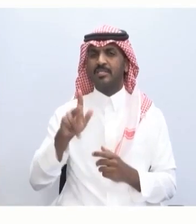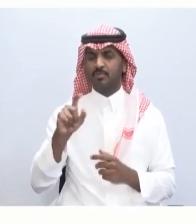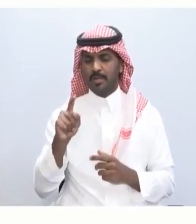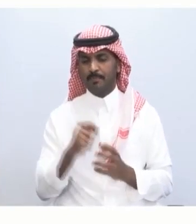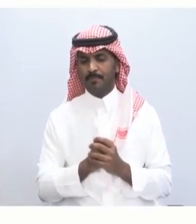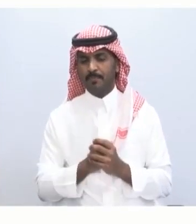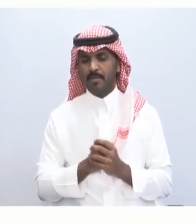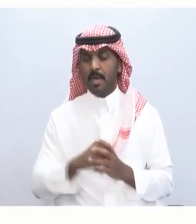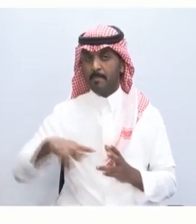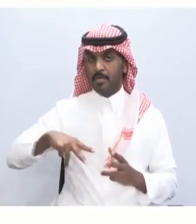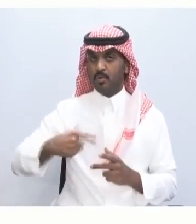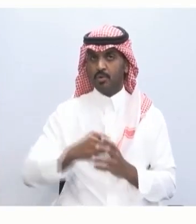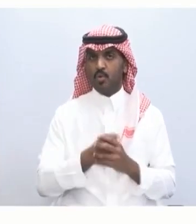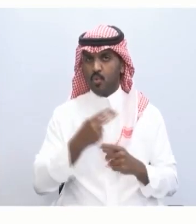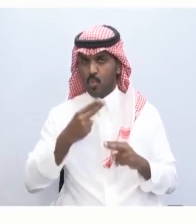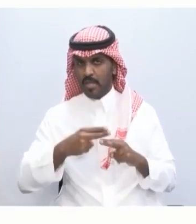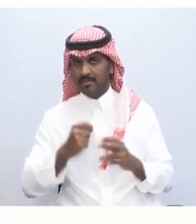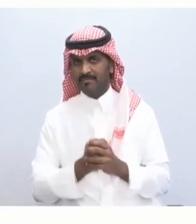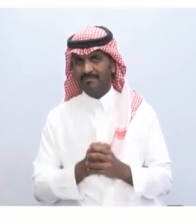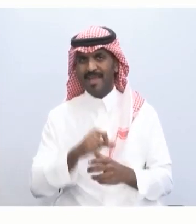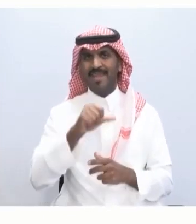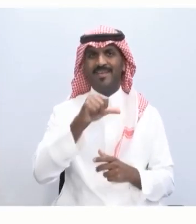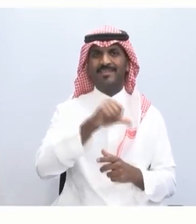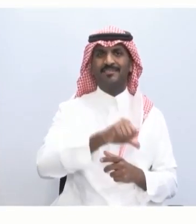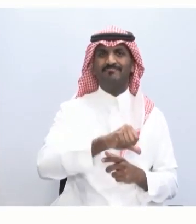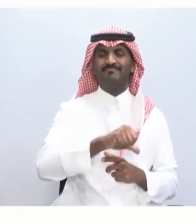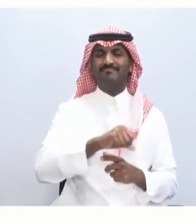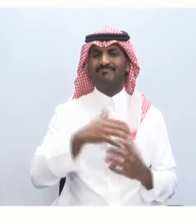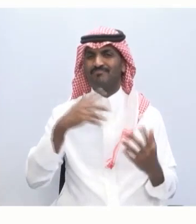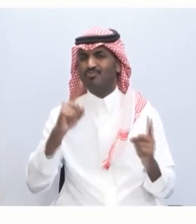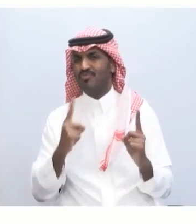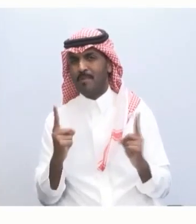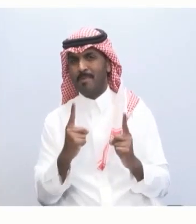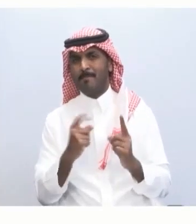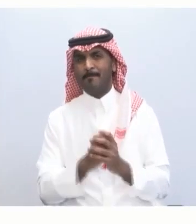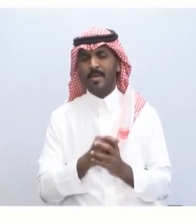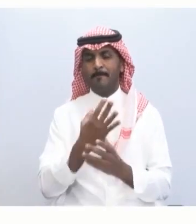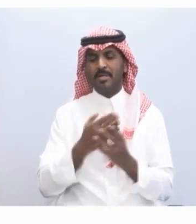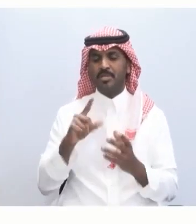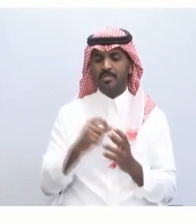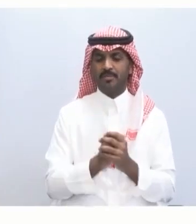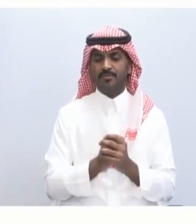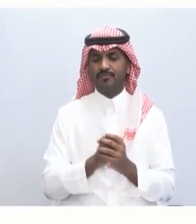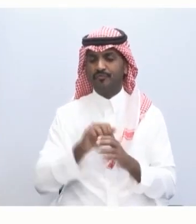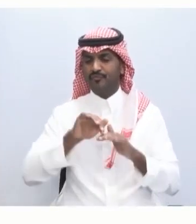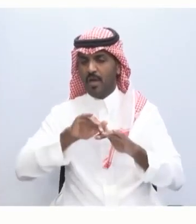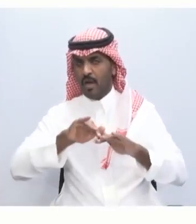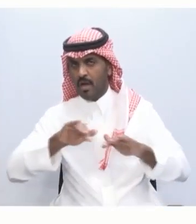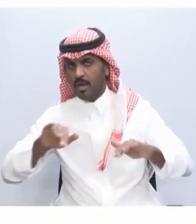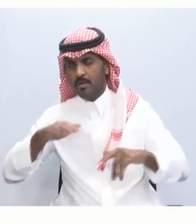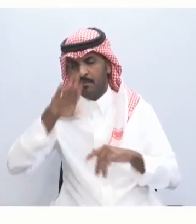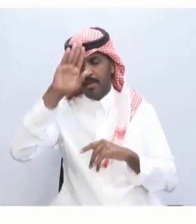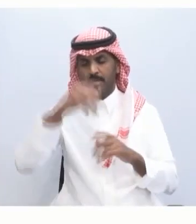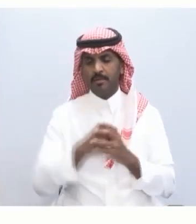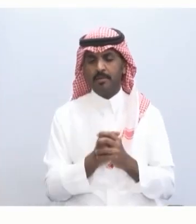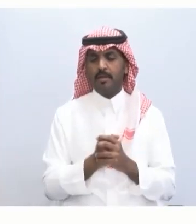الصباح انهزم في معركه الصريف امام ابن رشيد فك الامام عبد العزيز والملك عبد العزيز